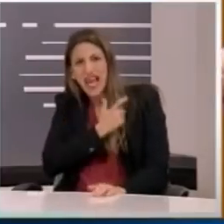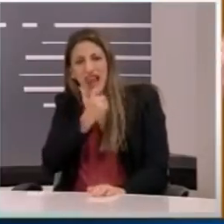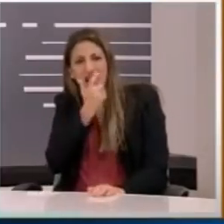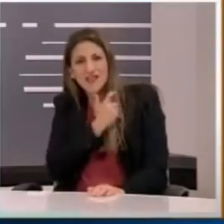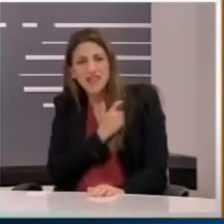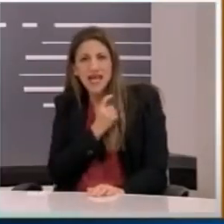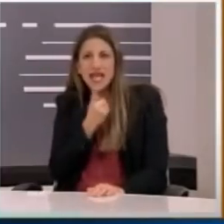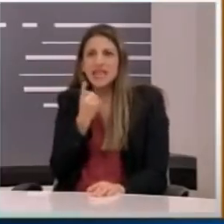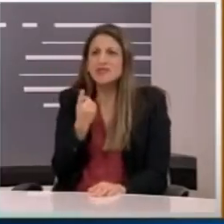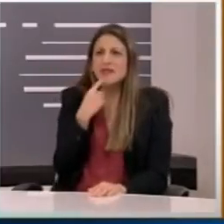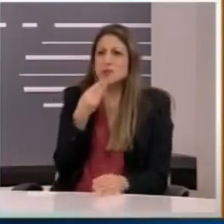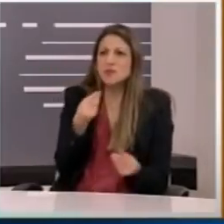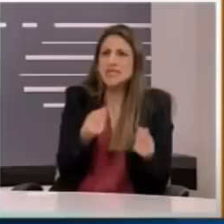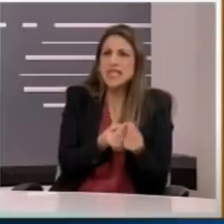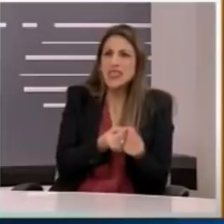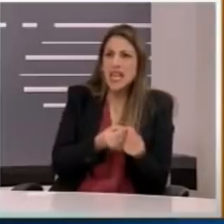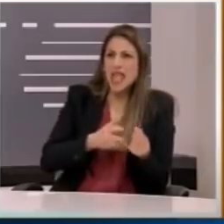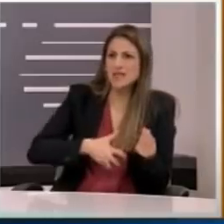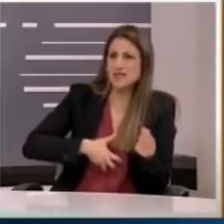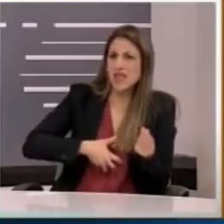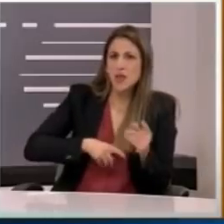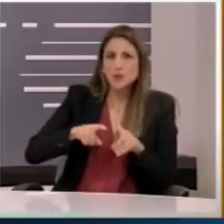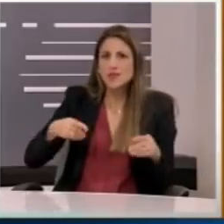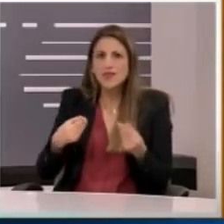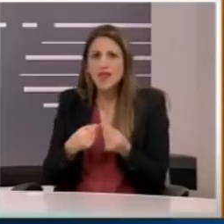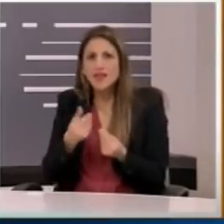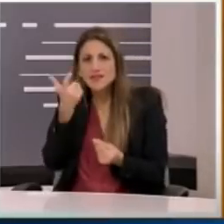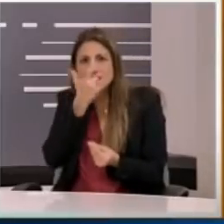είναι για κλάματα και τι είναι για χαρές.